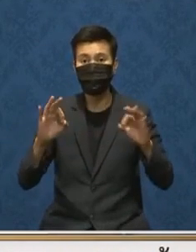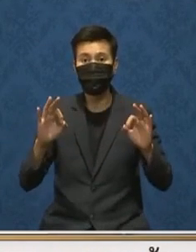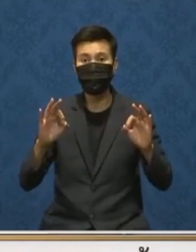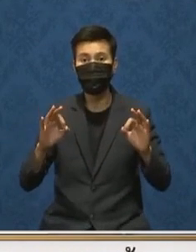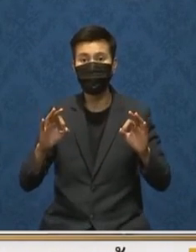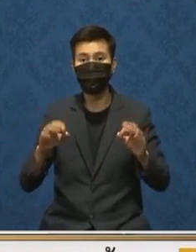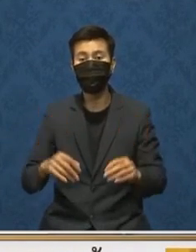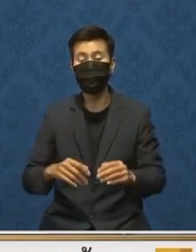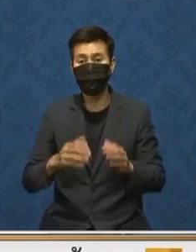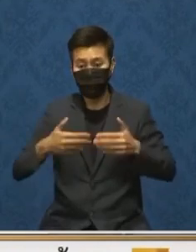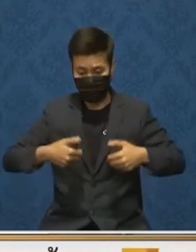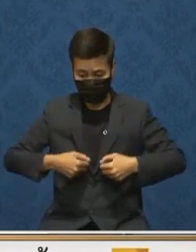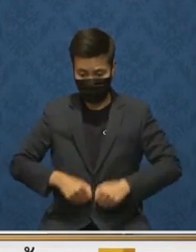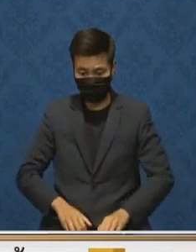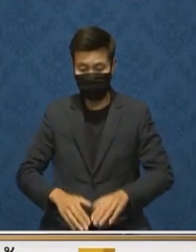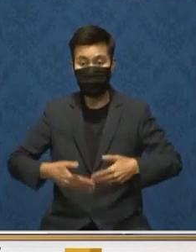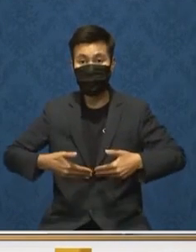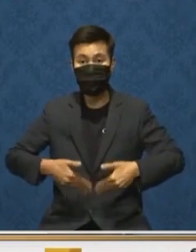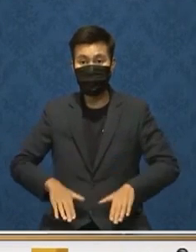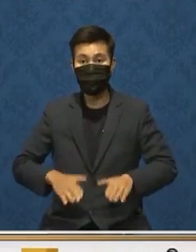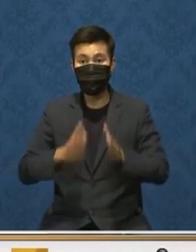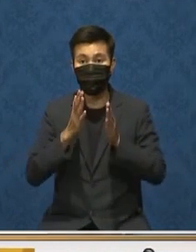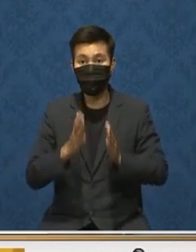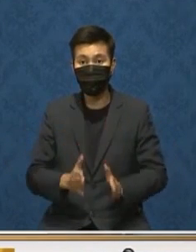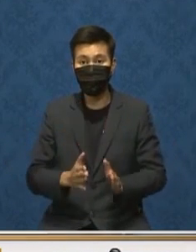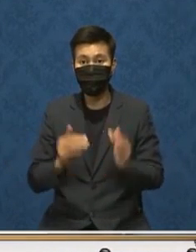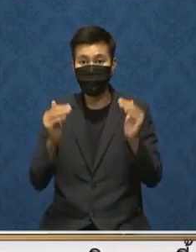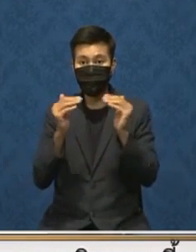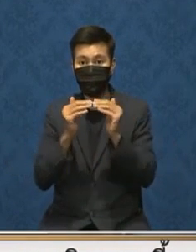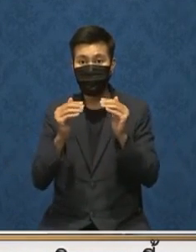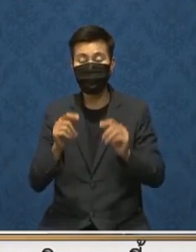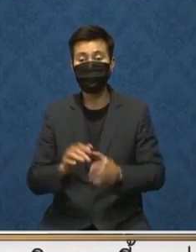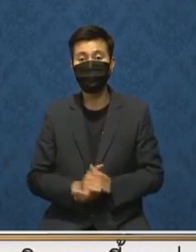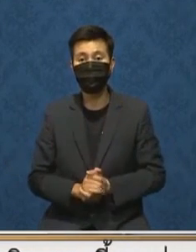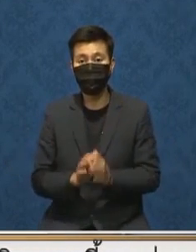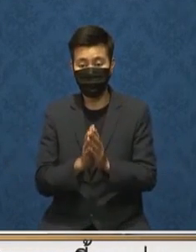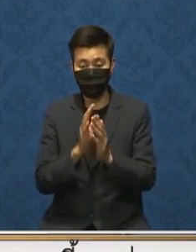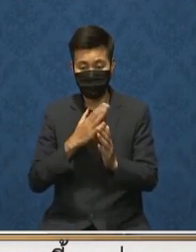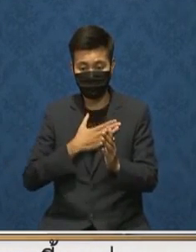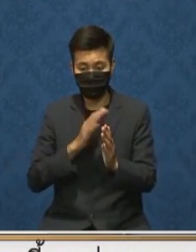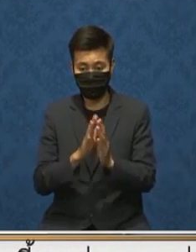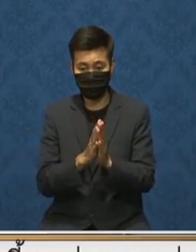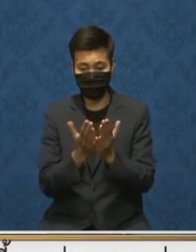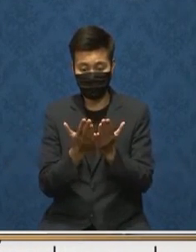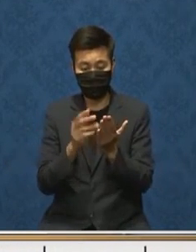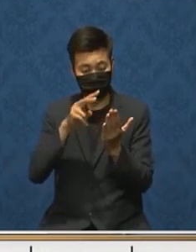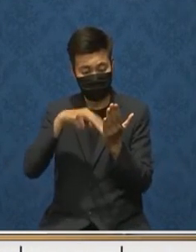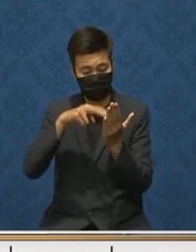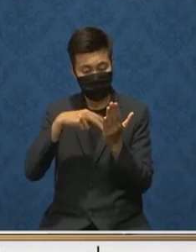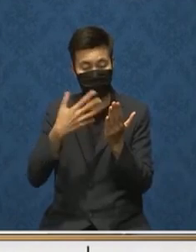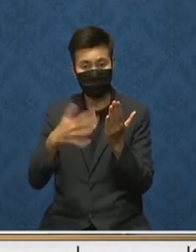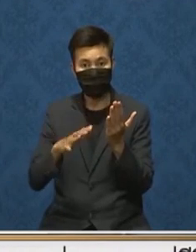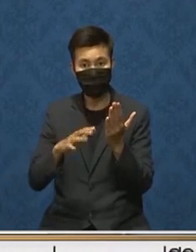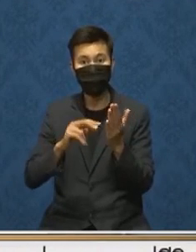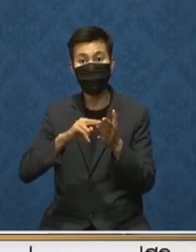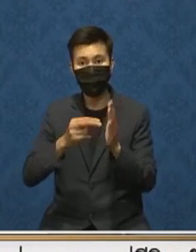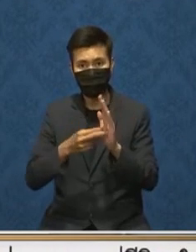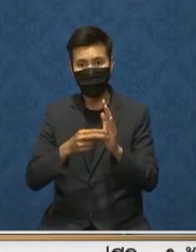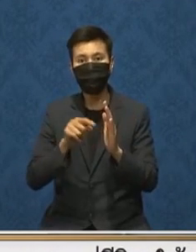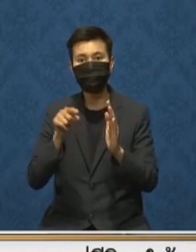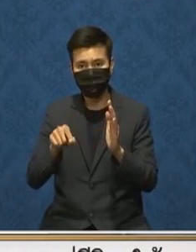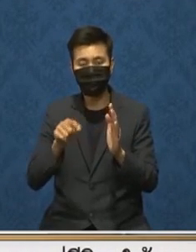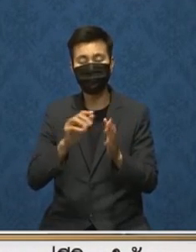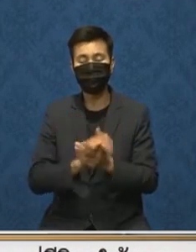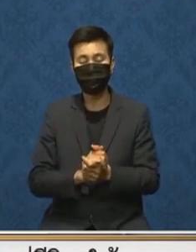ษย์แล้วจะต้องมีสิทธิเหมือนกันนะครับผมอ่านของท่านแล้วหมายถึงอย่างนั้นนะครับรัฐบาลท่